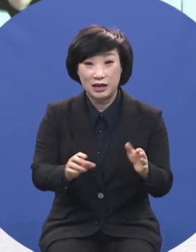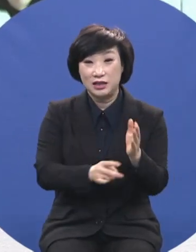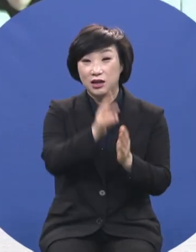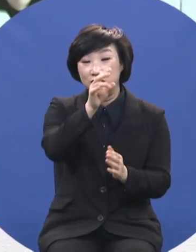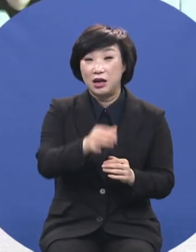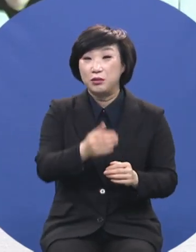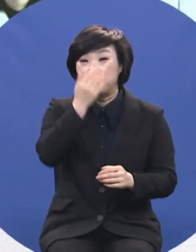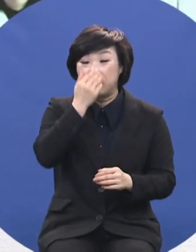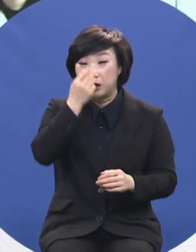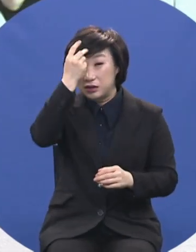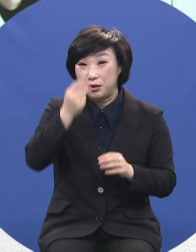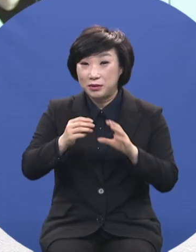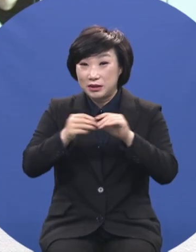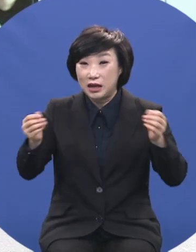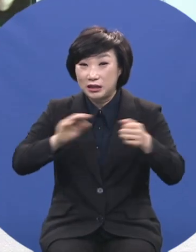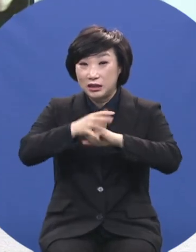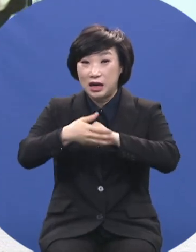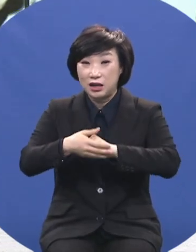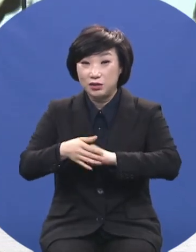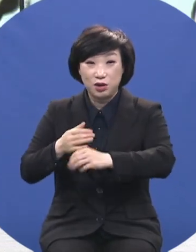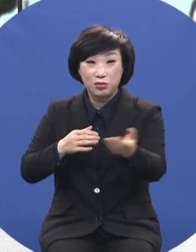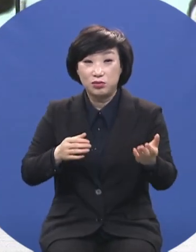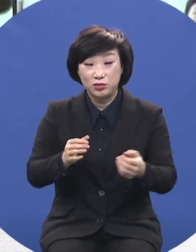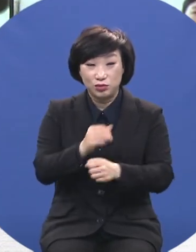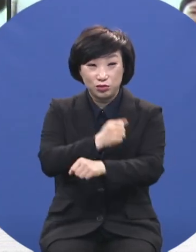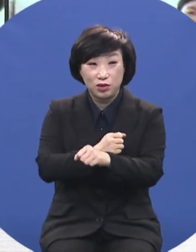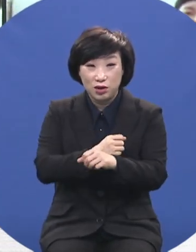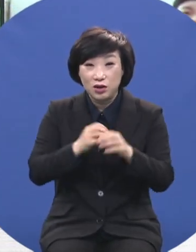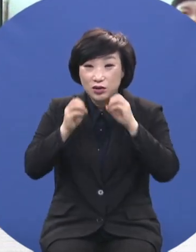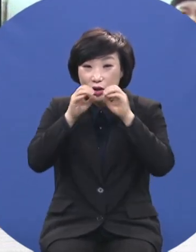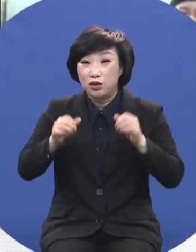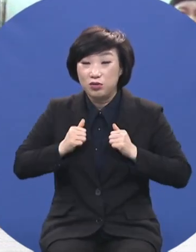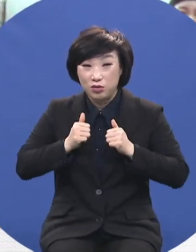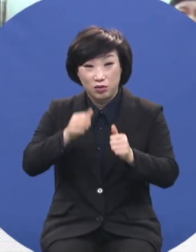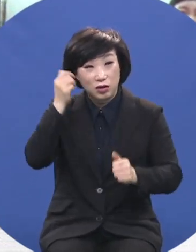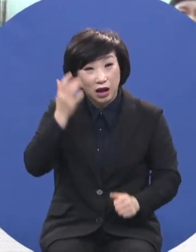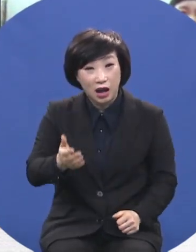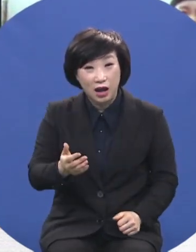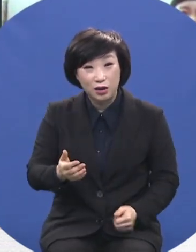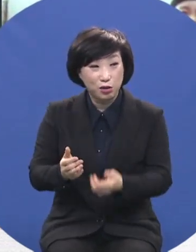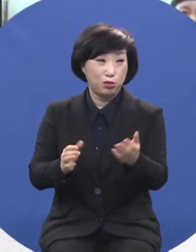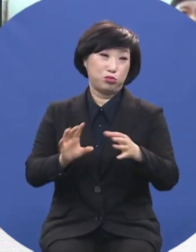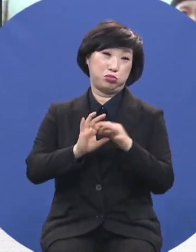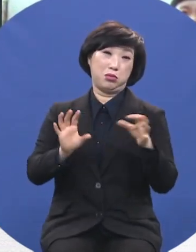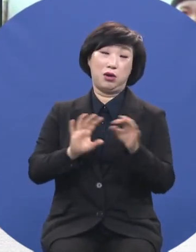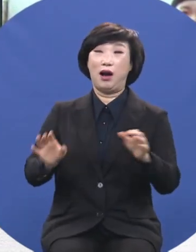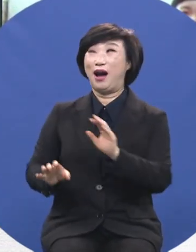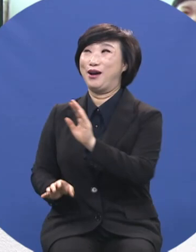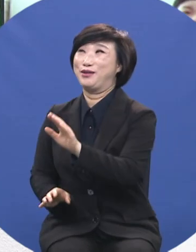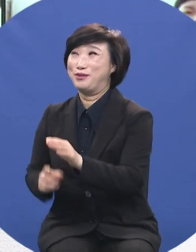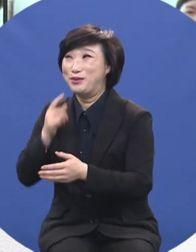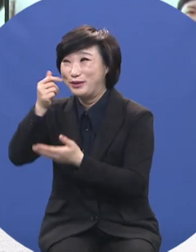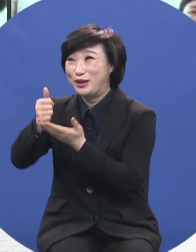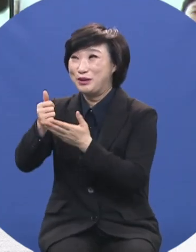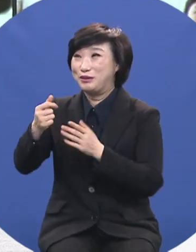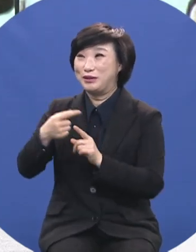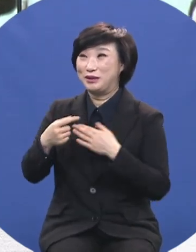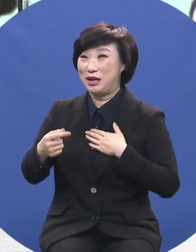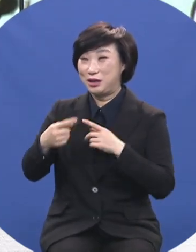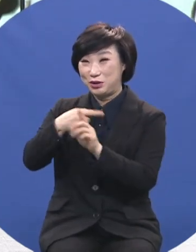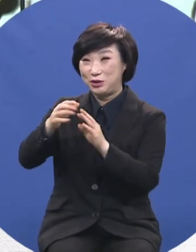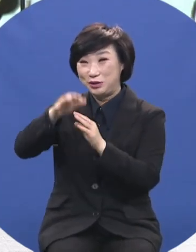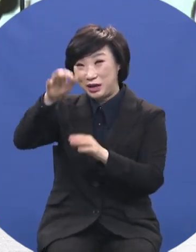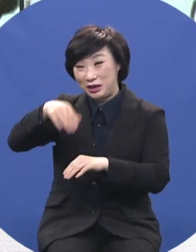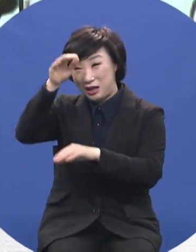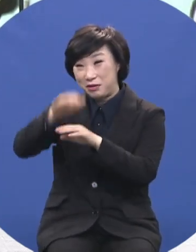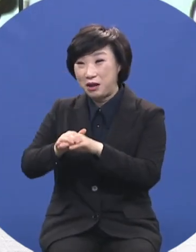땅끝까지 우리는 그거 상관없잖아요. 교회 예배 안 빠지고 예배하는 것도 다 굉장히 힘든데 뭔 일을 또